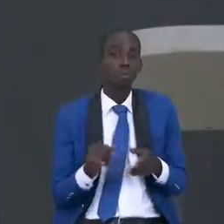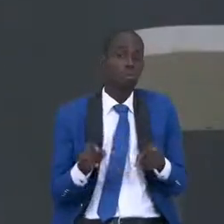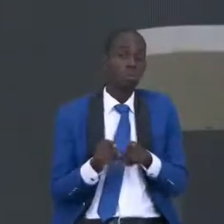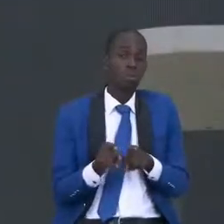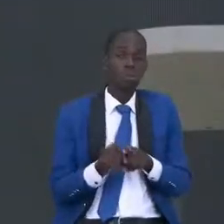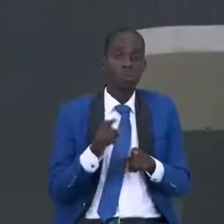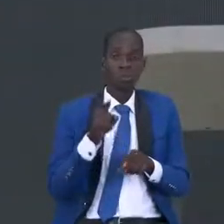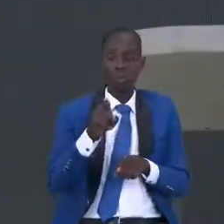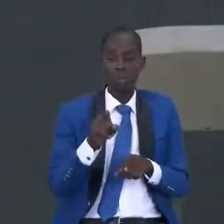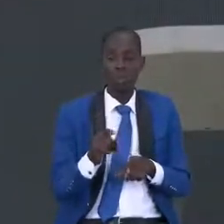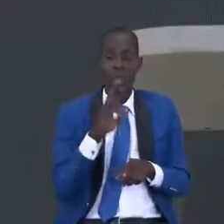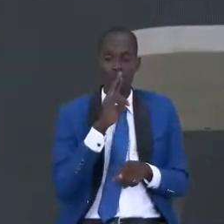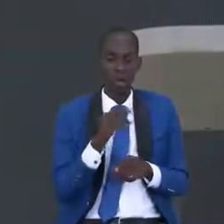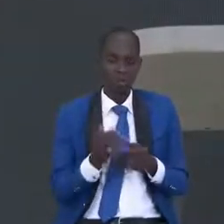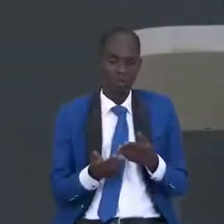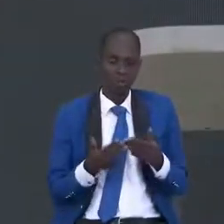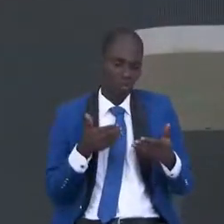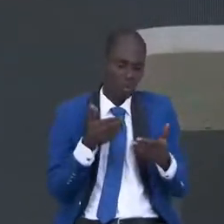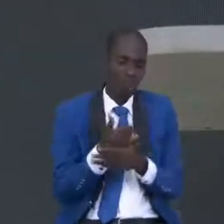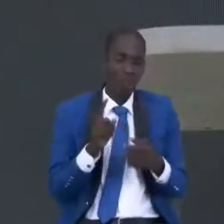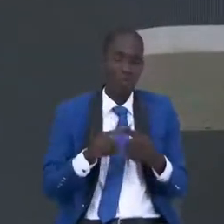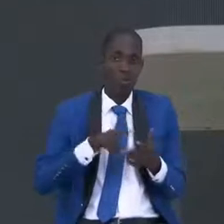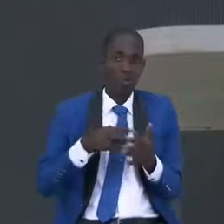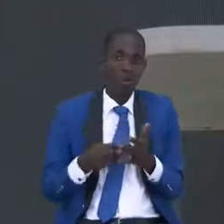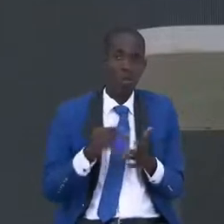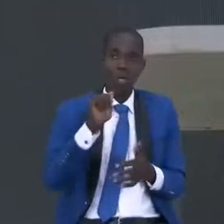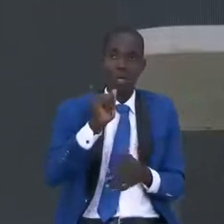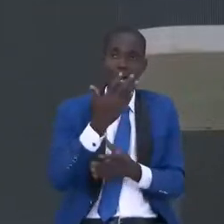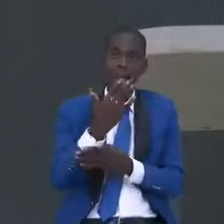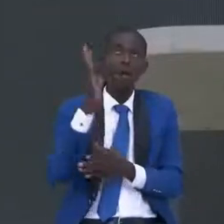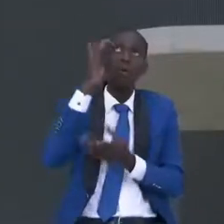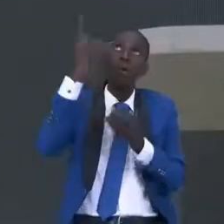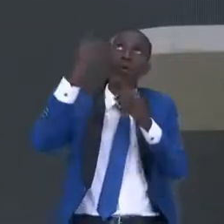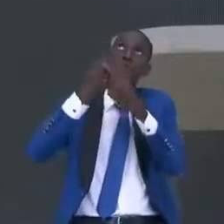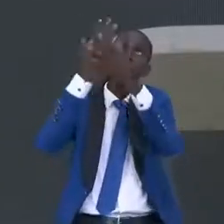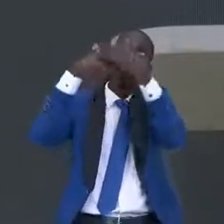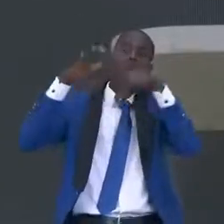Même si tu veux tomber, une main viendra d'en haut.